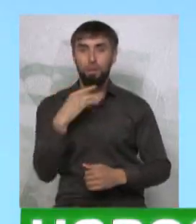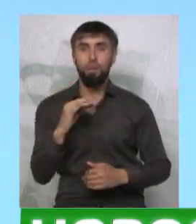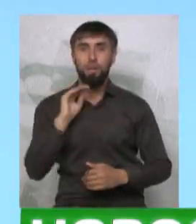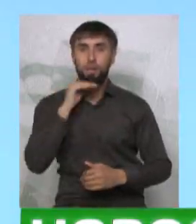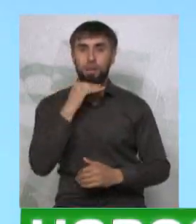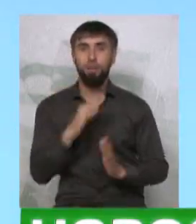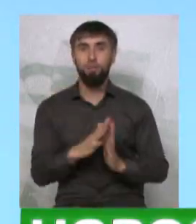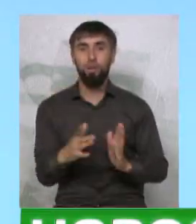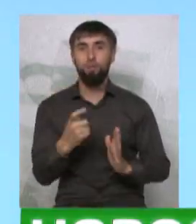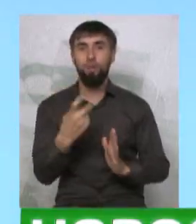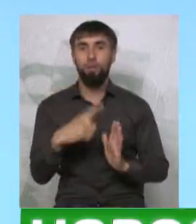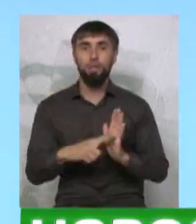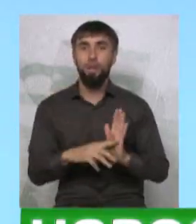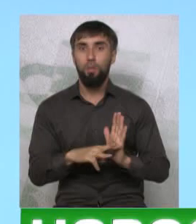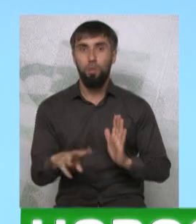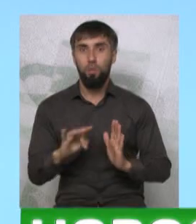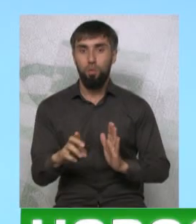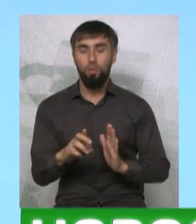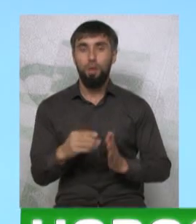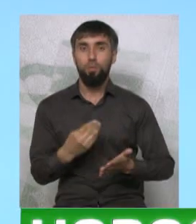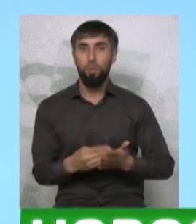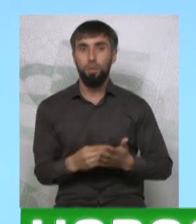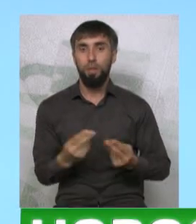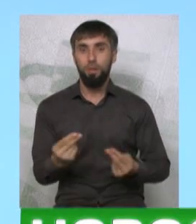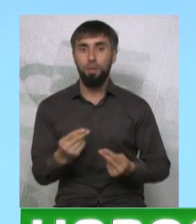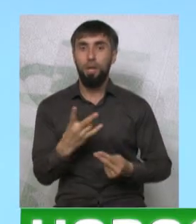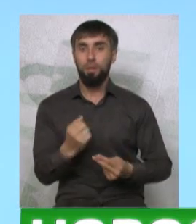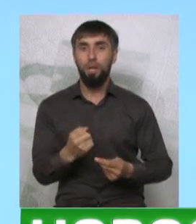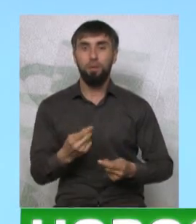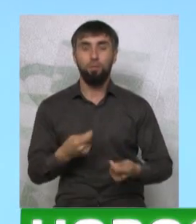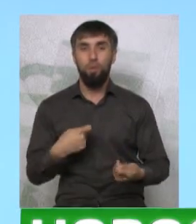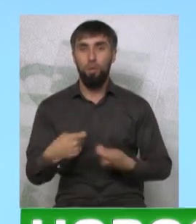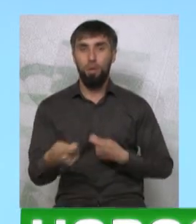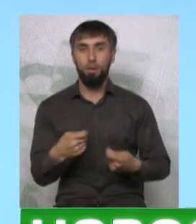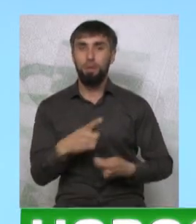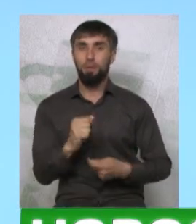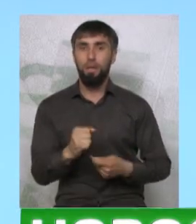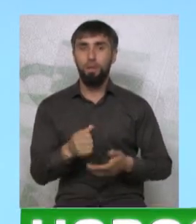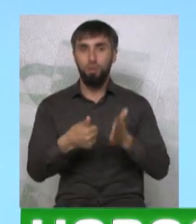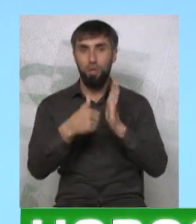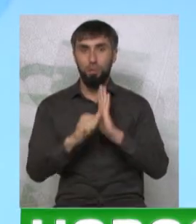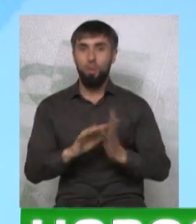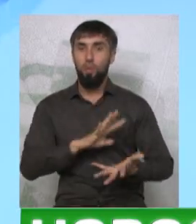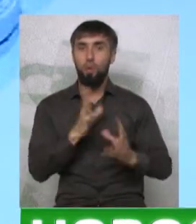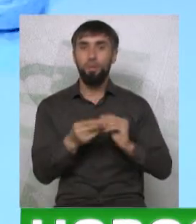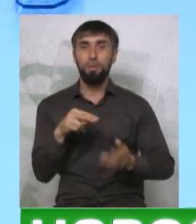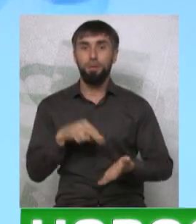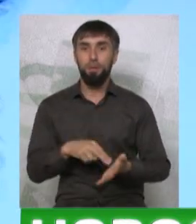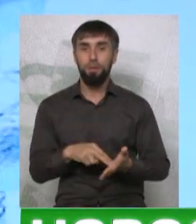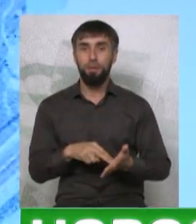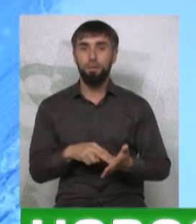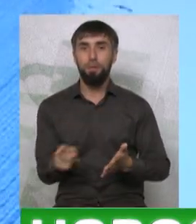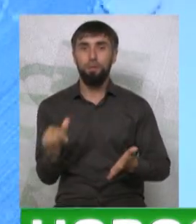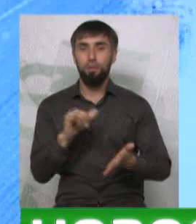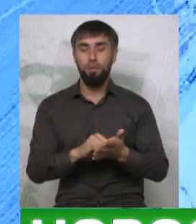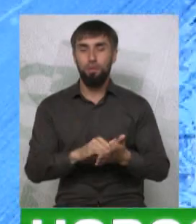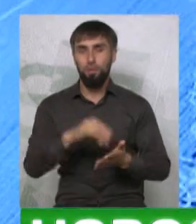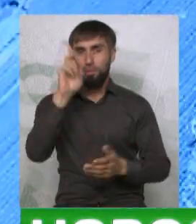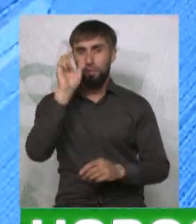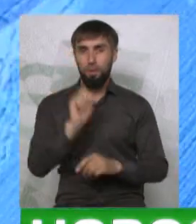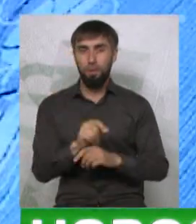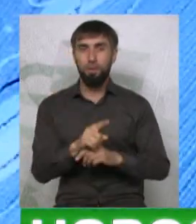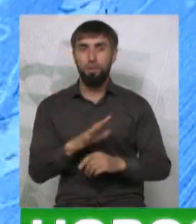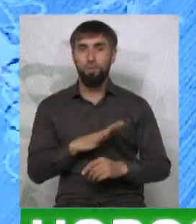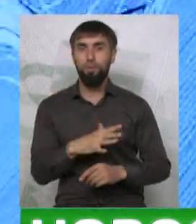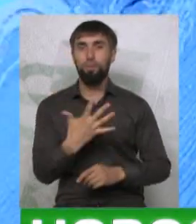сэкономил более 127 миллионов рублей бюджетных средств на торгах. За первое полугодие общая сумма размещенных комитетом госзаказа торгов